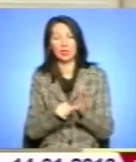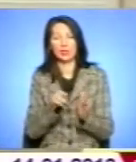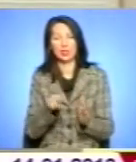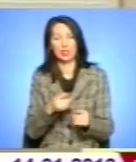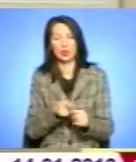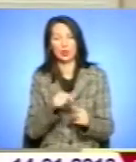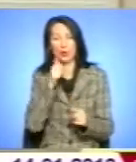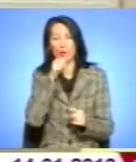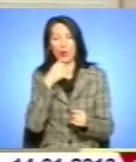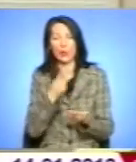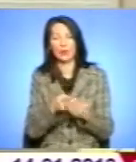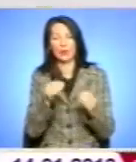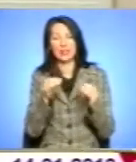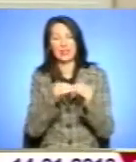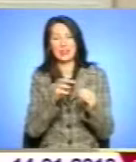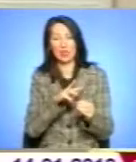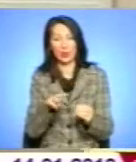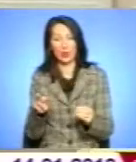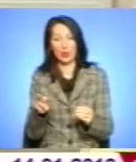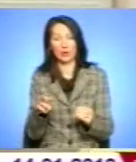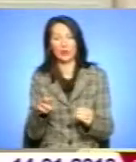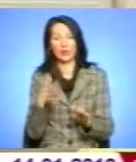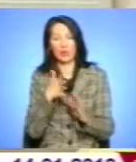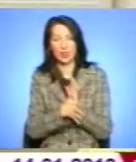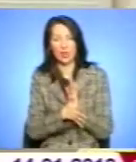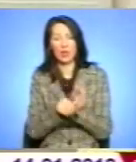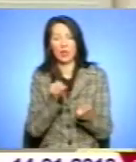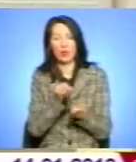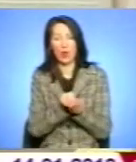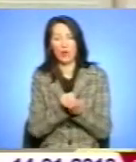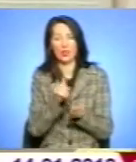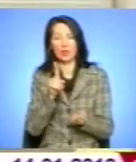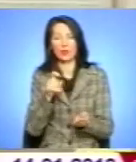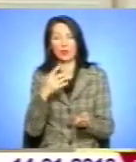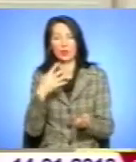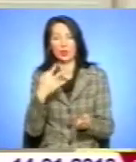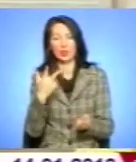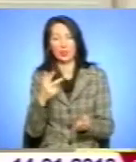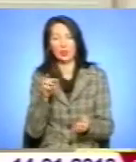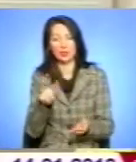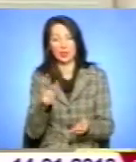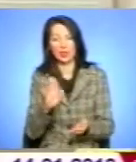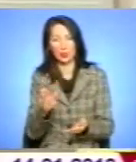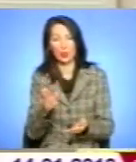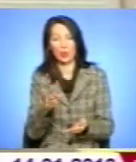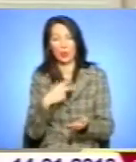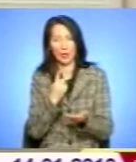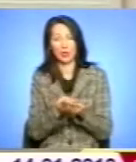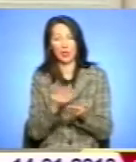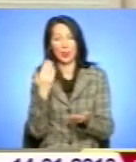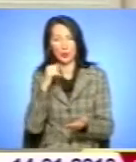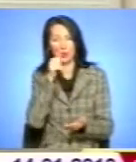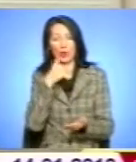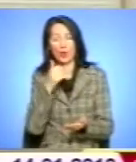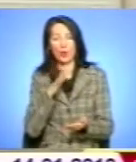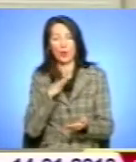7 166 000, цьогоріч передбачено 10 мільйонів. Видатки на поховання цьогоріч 43 тисячі передбачено було, а минулого